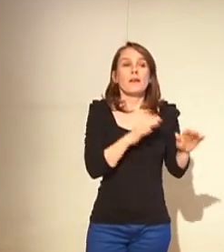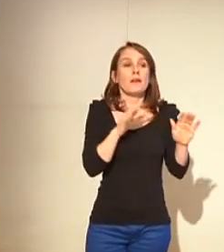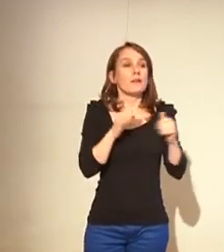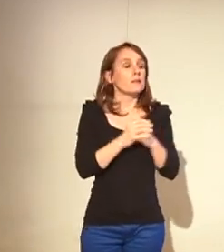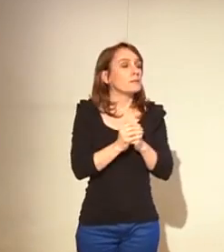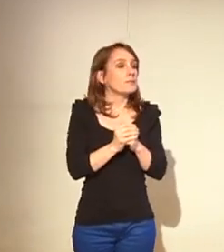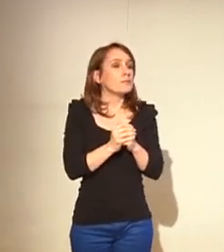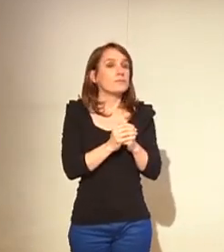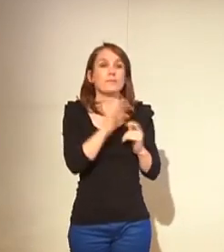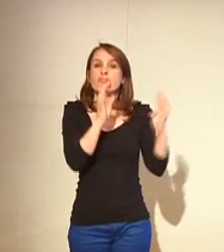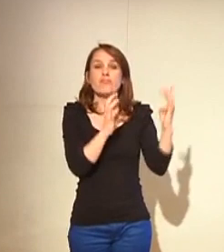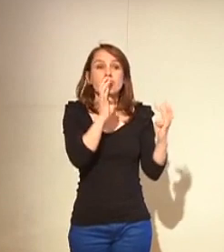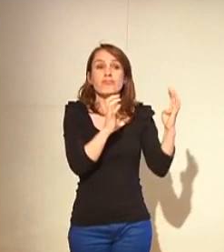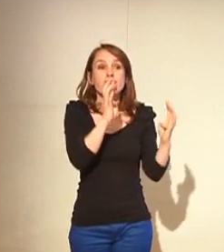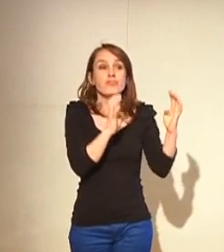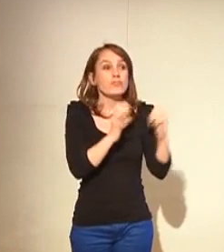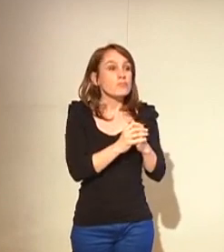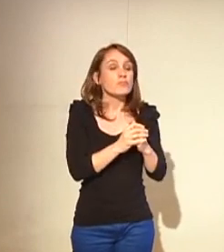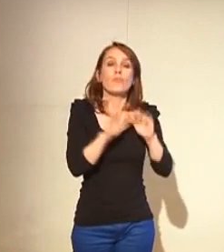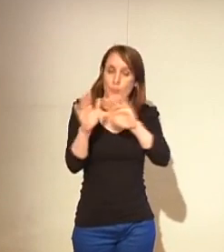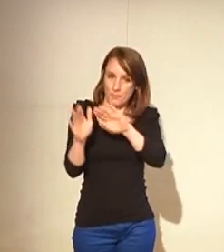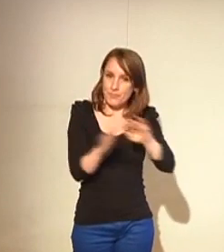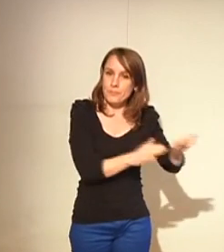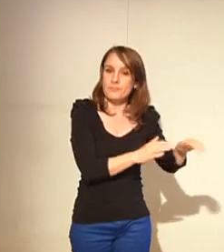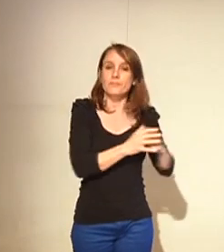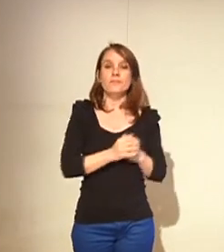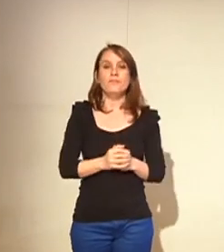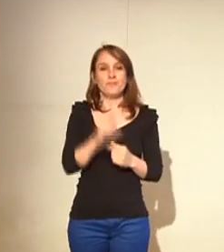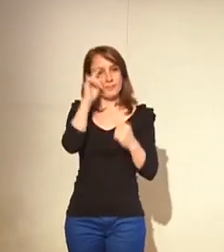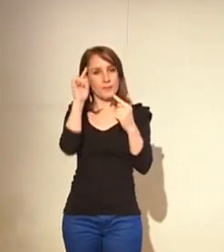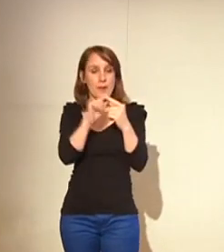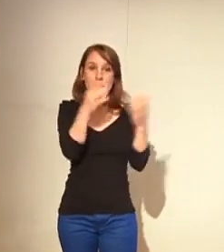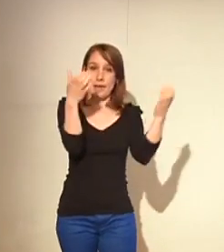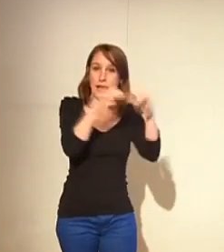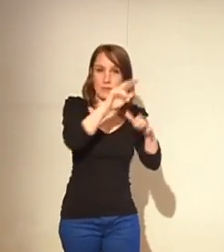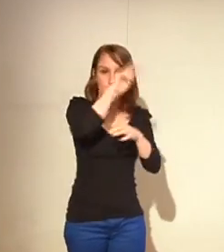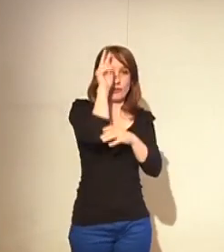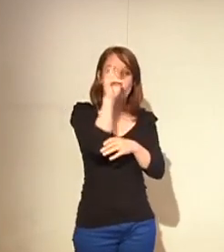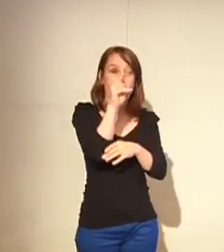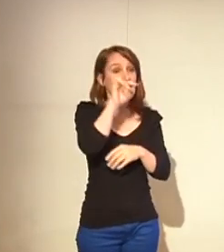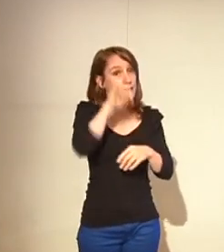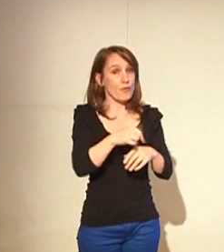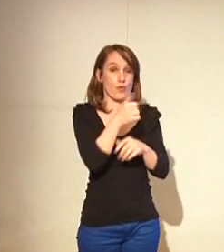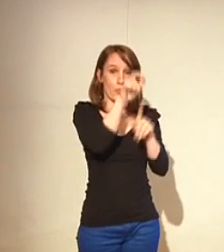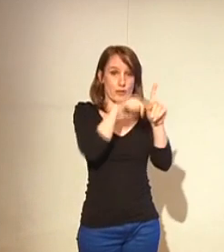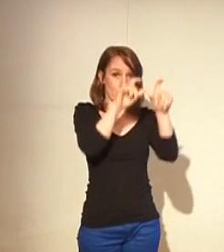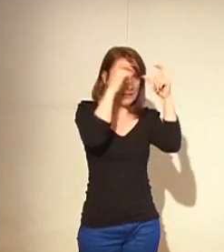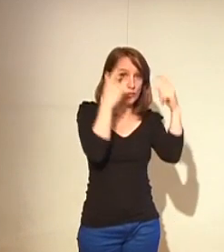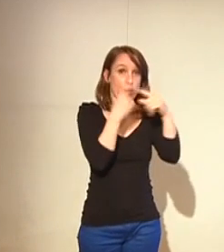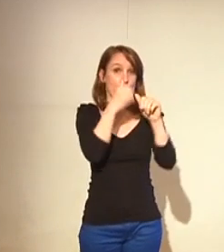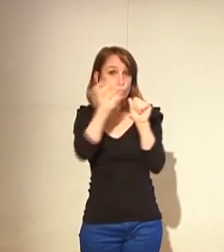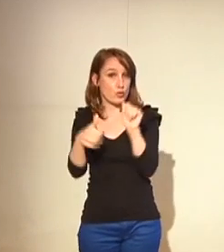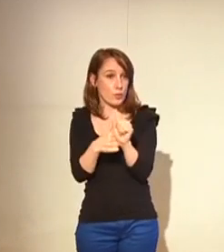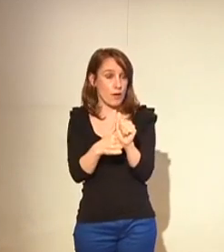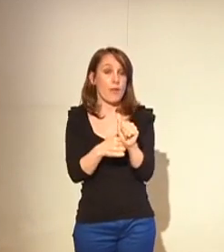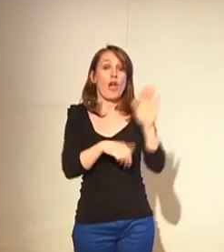concernant concernant donc l'assemblée générale il nous faut un titulaire et un suppléant il y